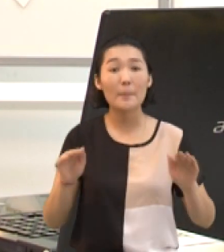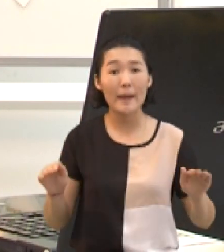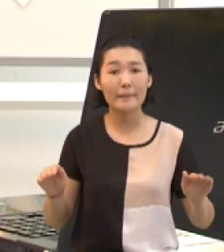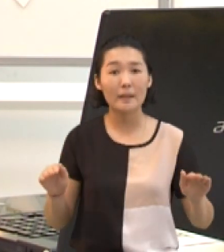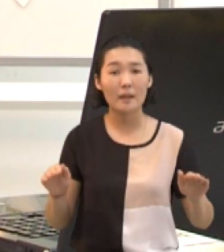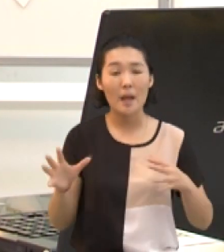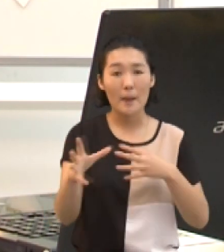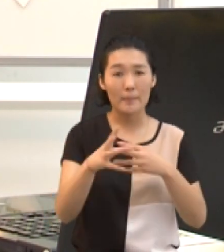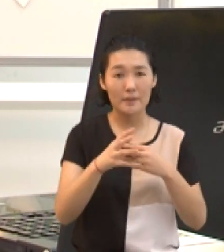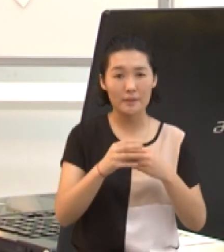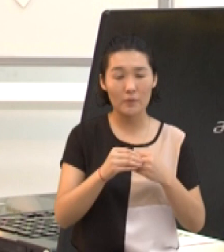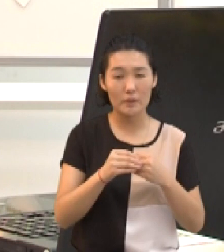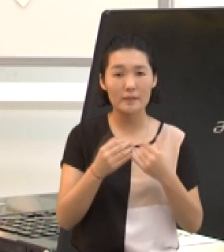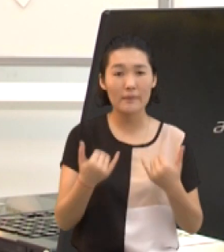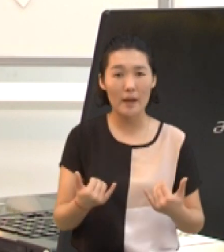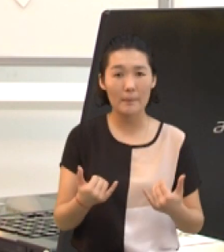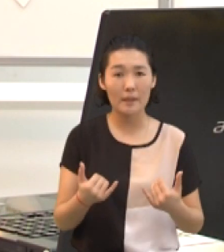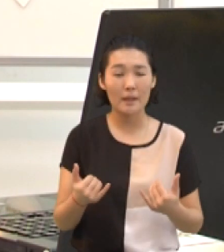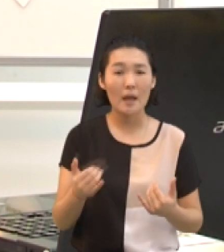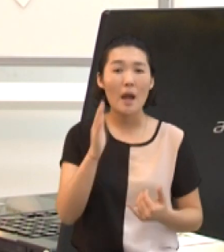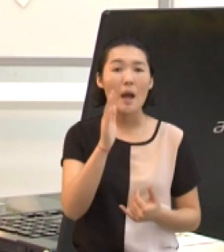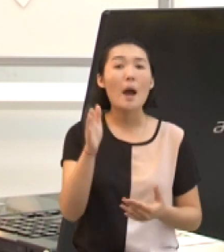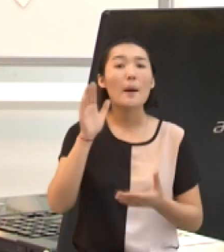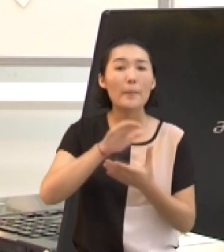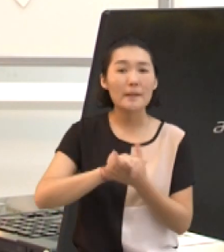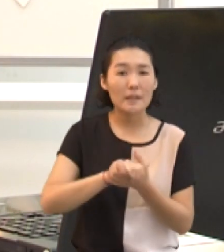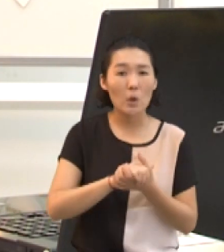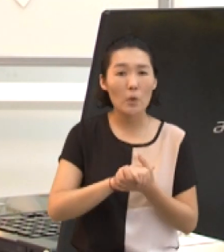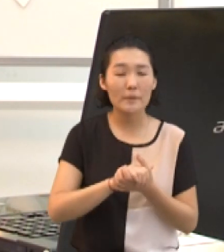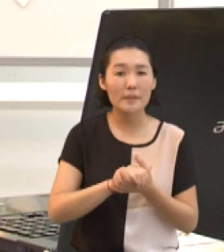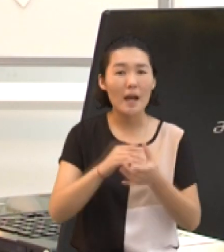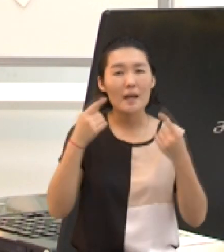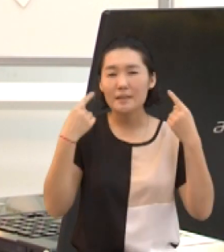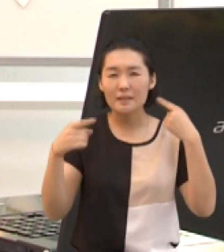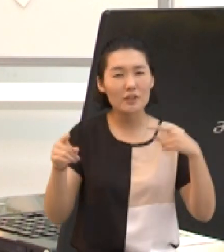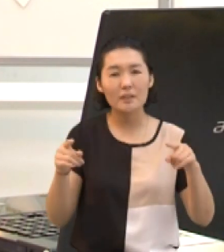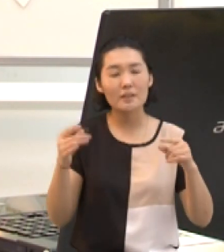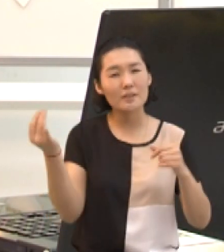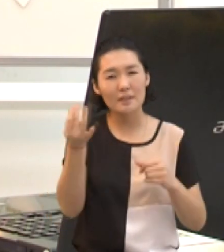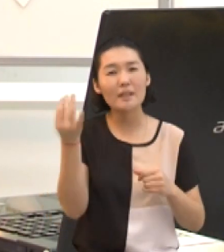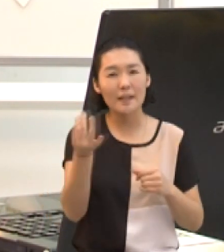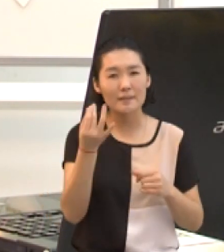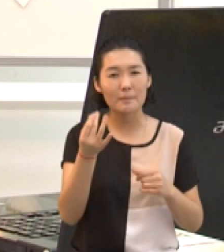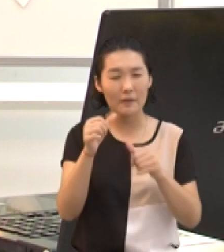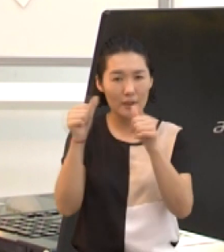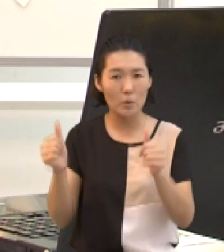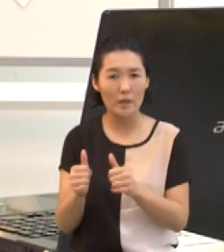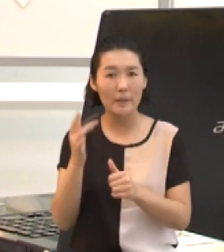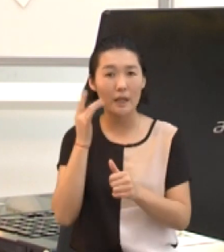Ребята, мы сегодня с вами познакомимся с необычными фигурами, которые в